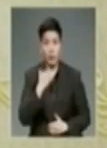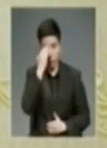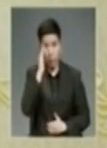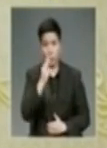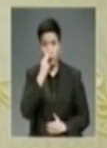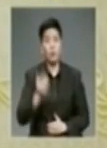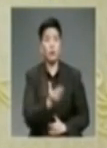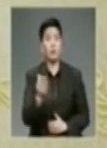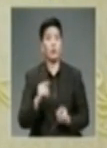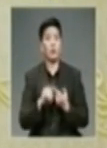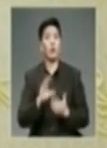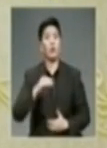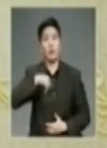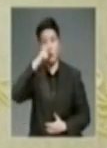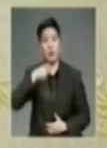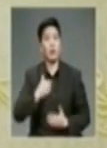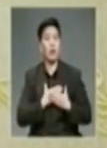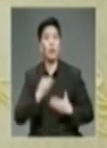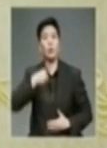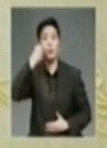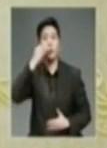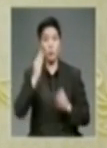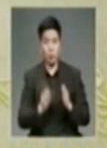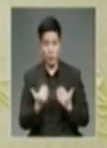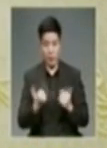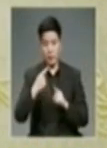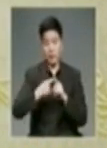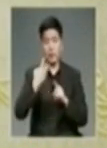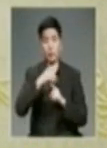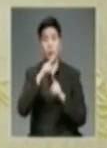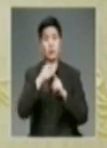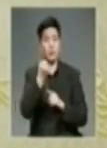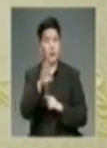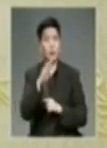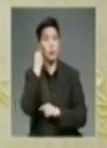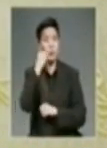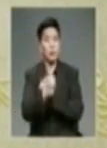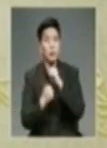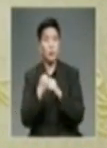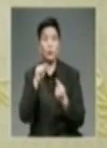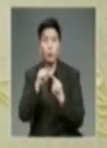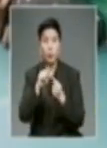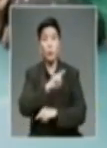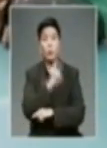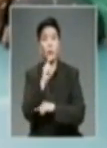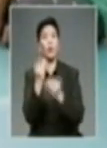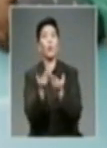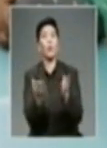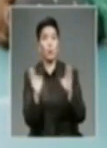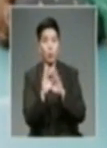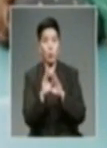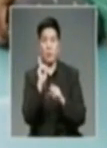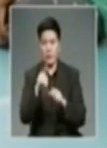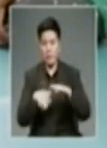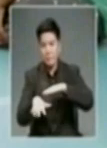สวัสดีครับพ่อแม่พี่น้องชาวไทยที่รักทุกท่านวันที่14เมษายนของทุกปีเป็นวันครอบครัวซึ่งเป็นสถ